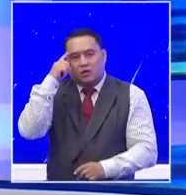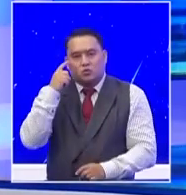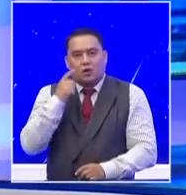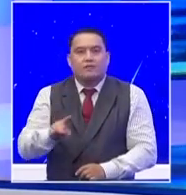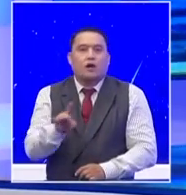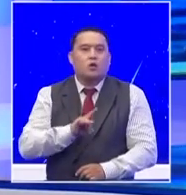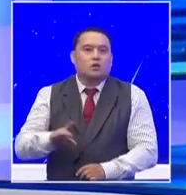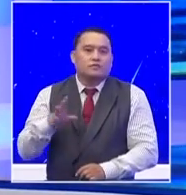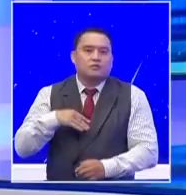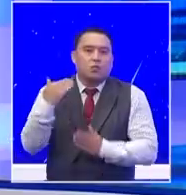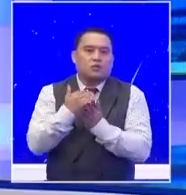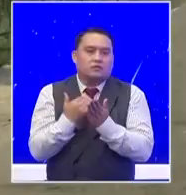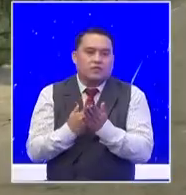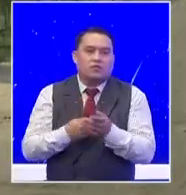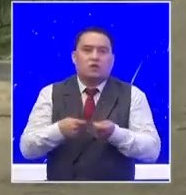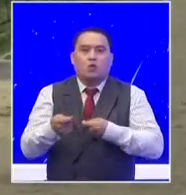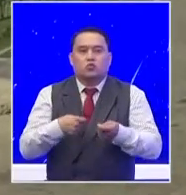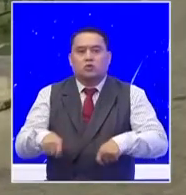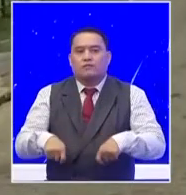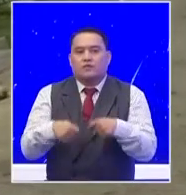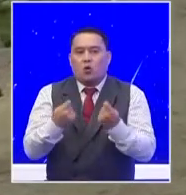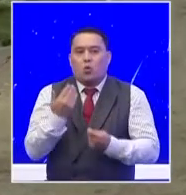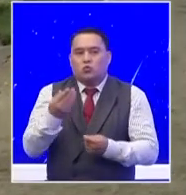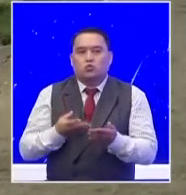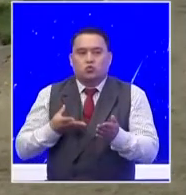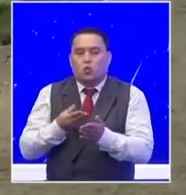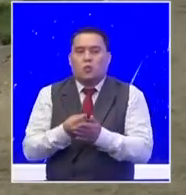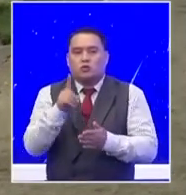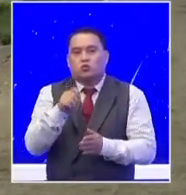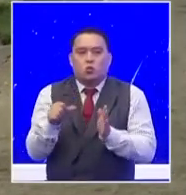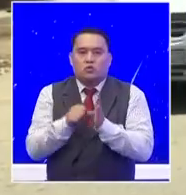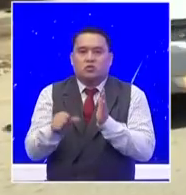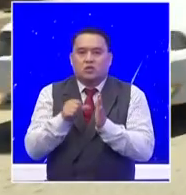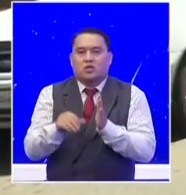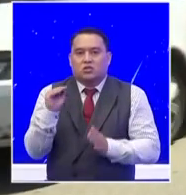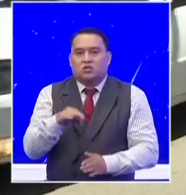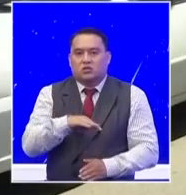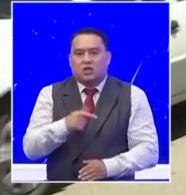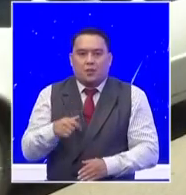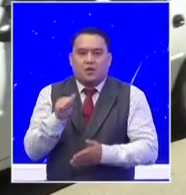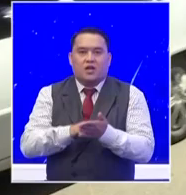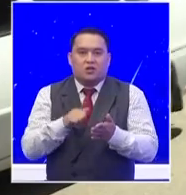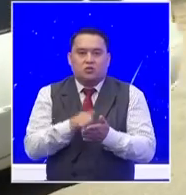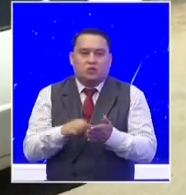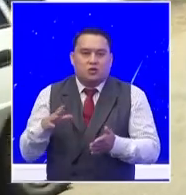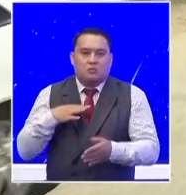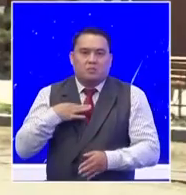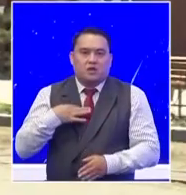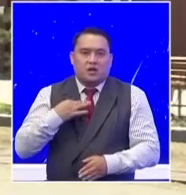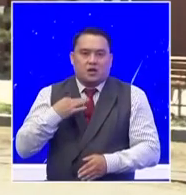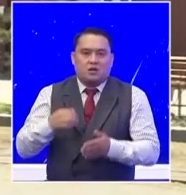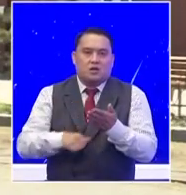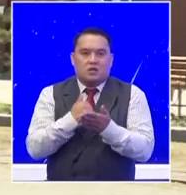района. Составлено 2 административных протокола на сумму более чем 160 тысяч тенге. Причиной послужило